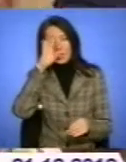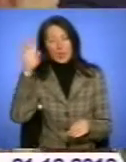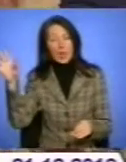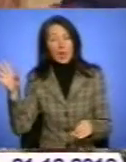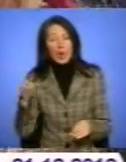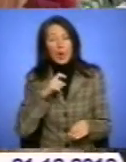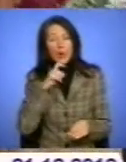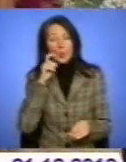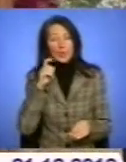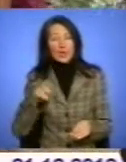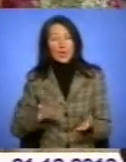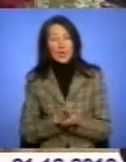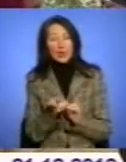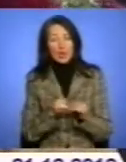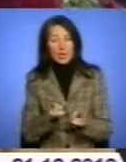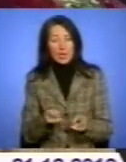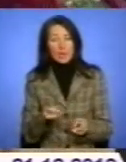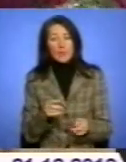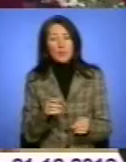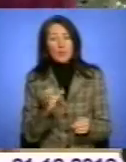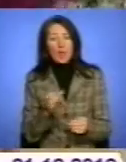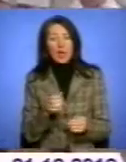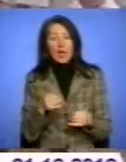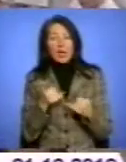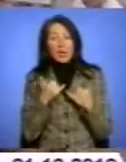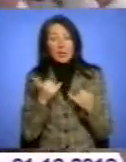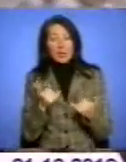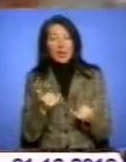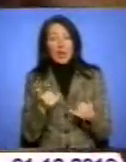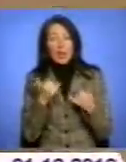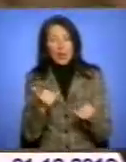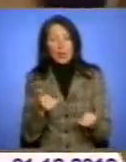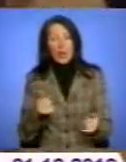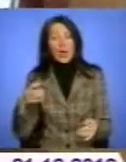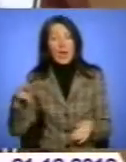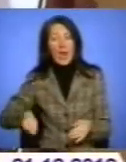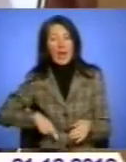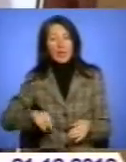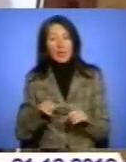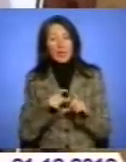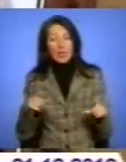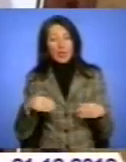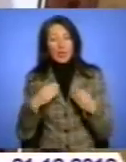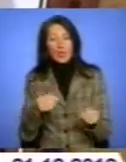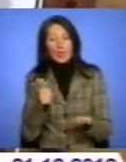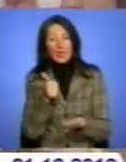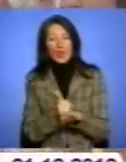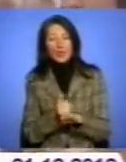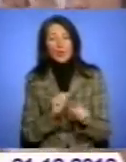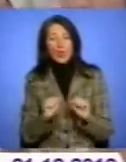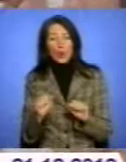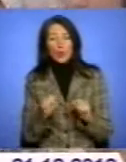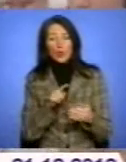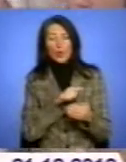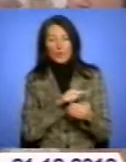декана університету, сучасника Миколи Пирогова. На знак поваги ректор закладу академік Віталій Москаленко вручив голові уряду відзнаку почесного